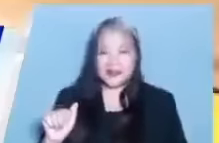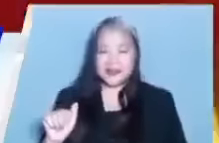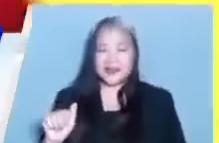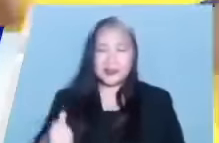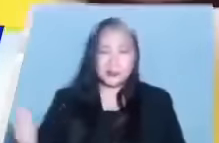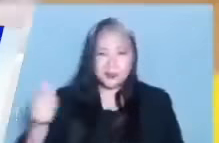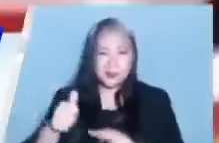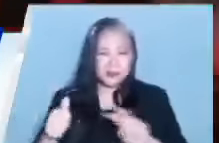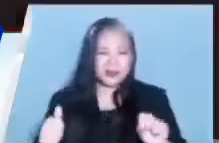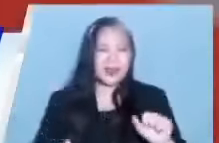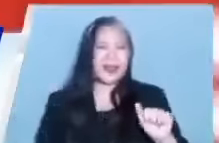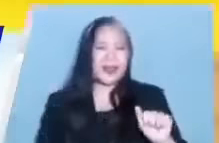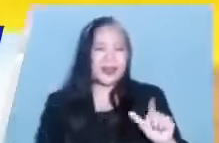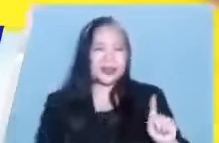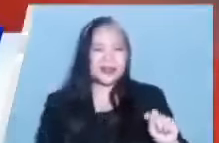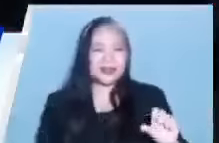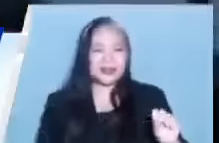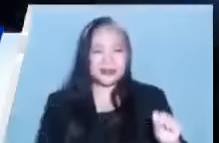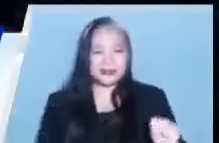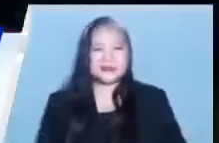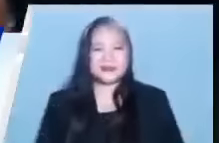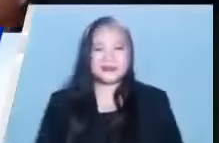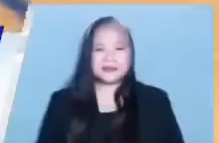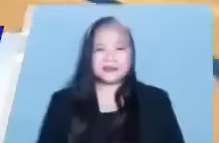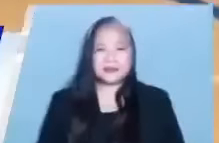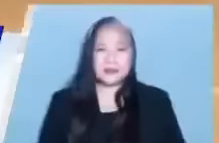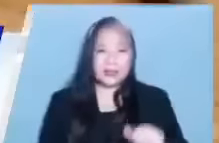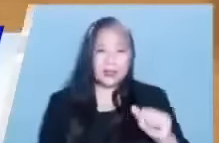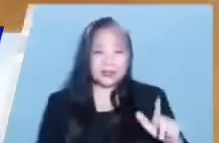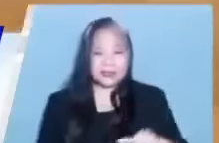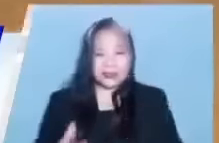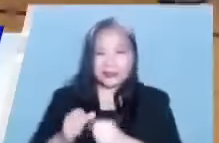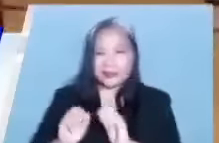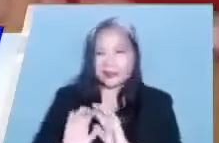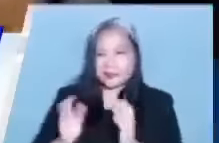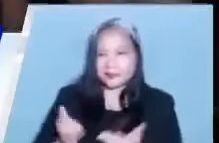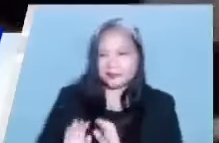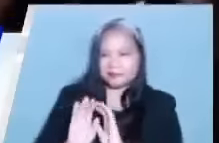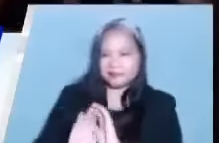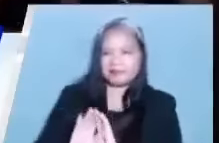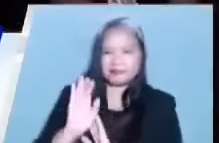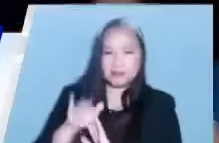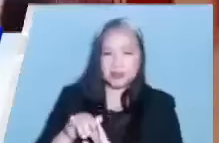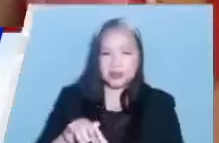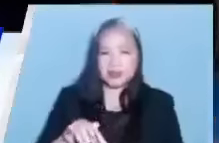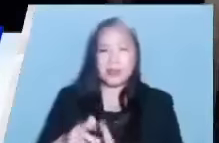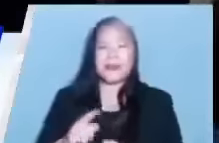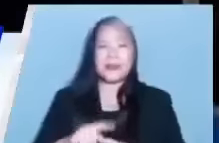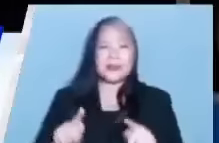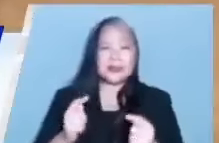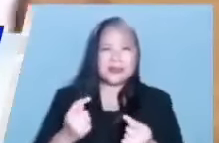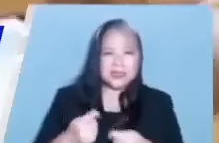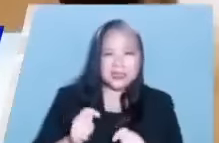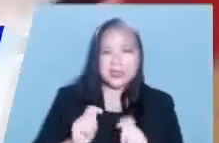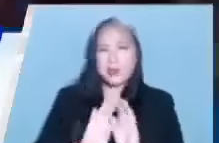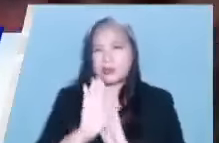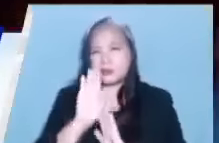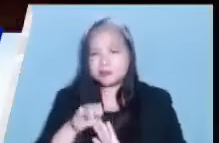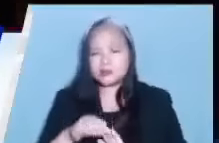huling mga segundo ng laro, naagaw ng Altas ang bola mula sa Red Lions. Pero ang kanilang attempt para sana sa game-winning